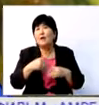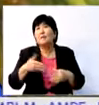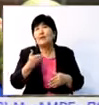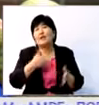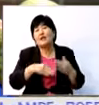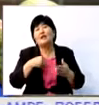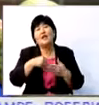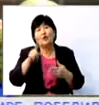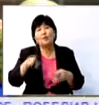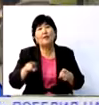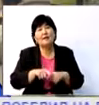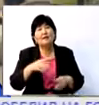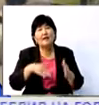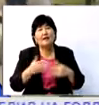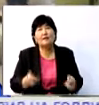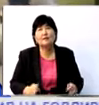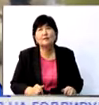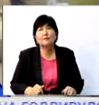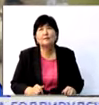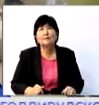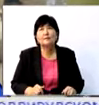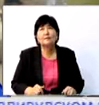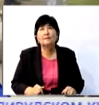рады, и покупатели.